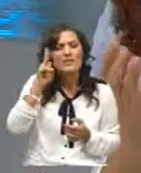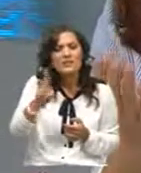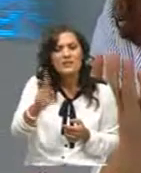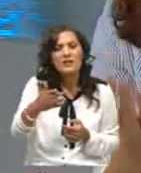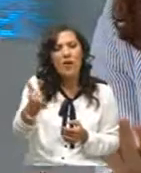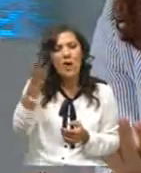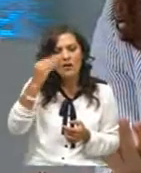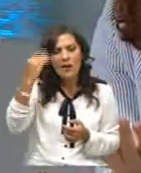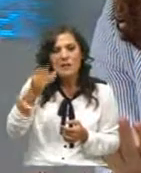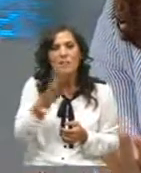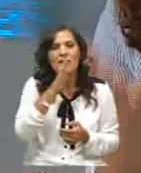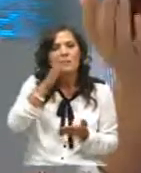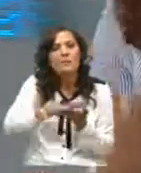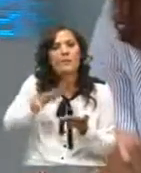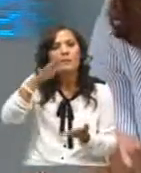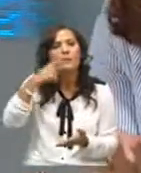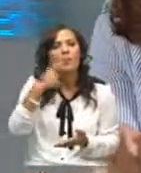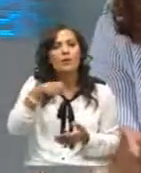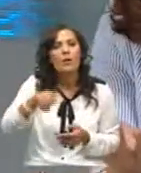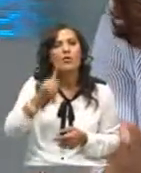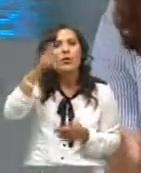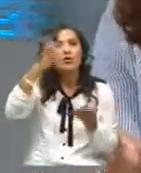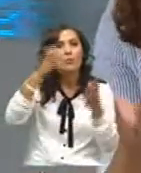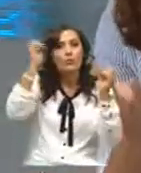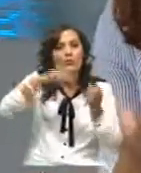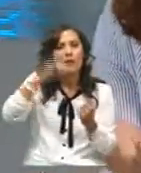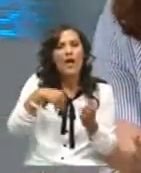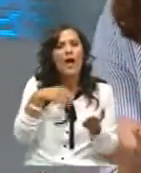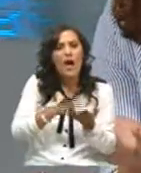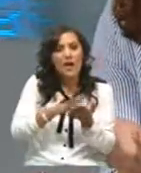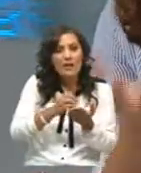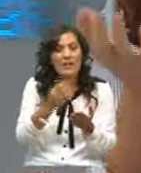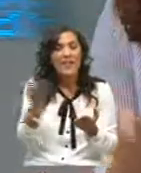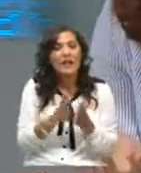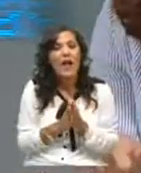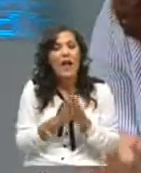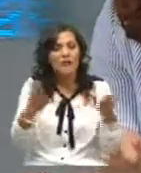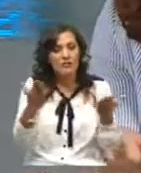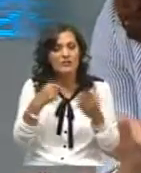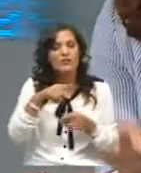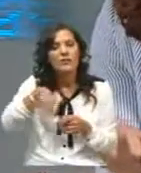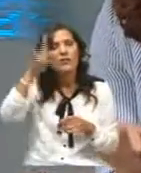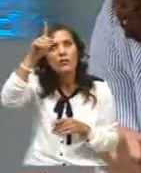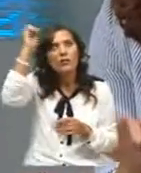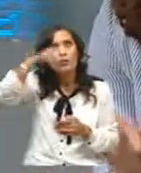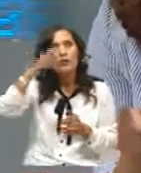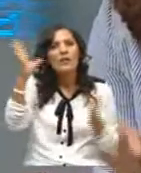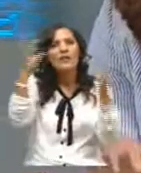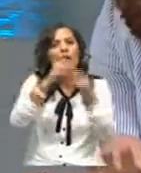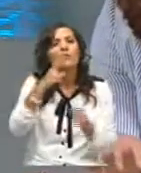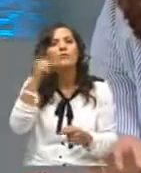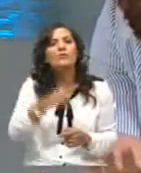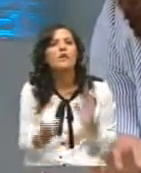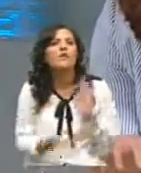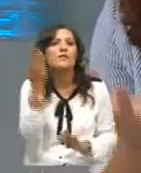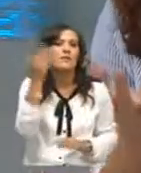sizin öğrendiğiniz bilgi birikimi gösterir ve yukarıdan düşün Amacımız ne kadar açıksa yukarıdan düşen topları yakalama oranımız